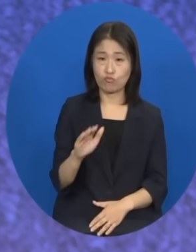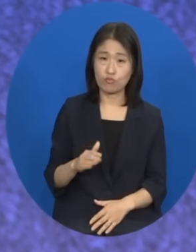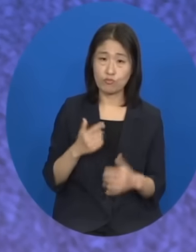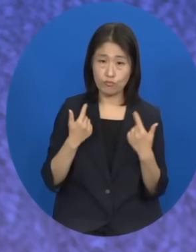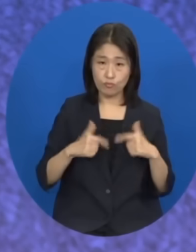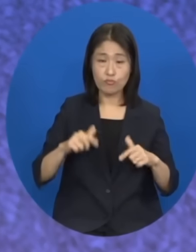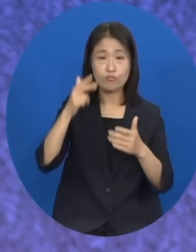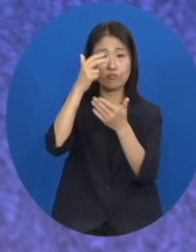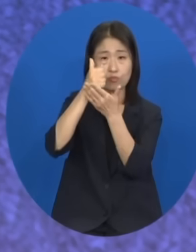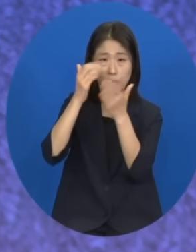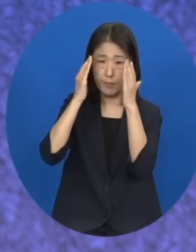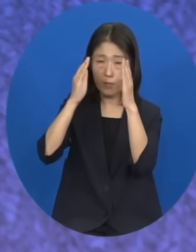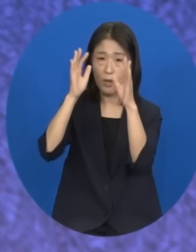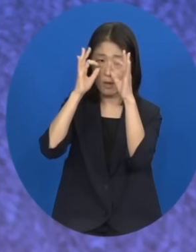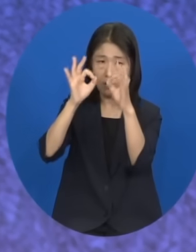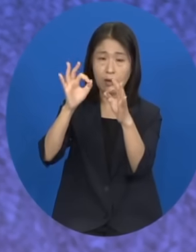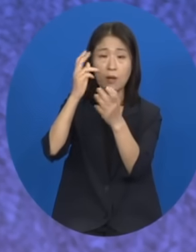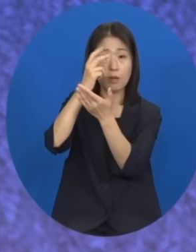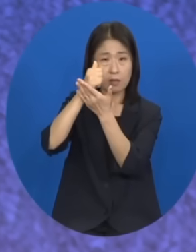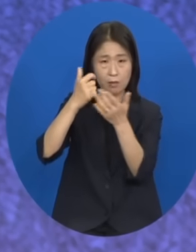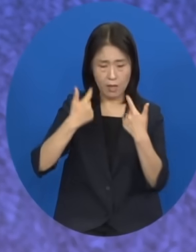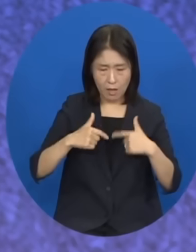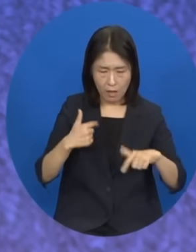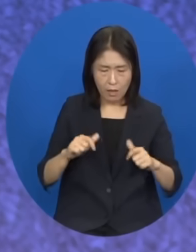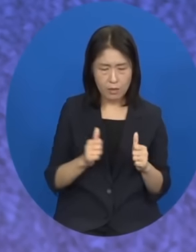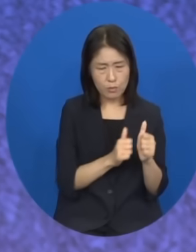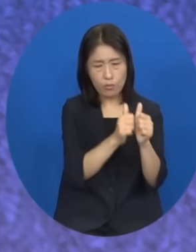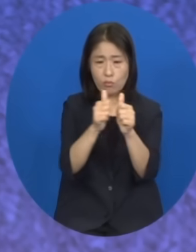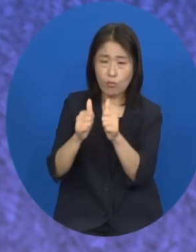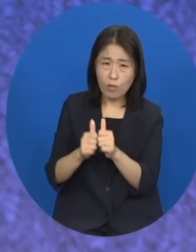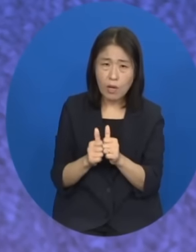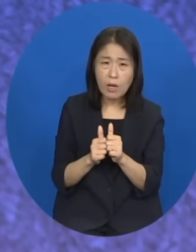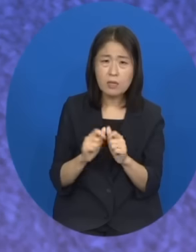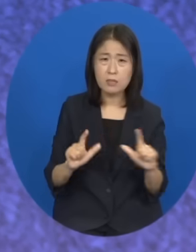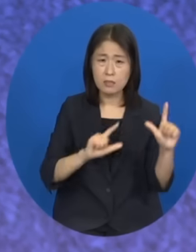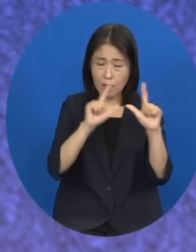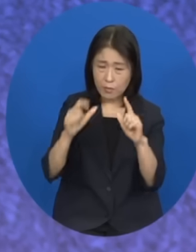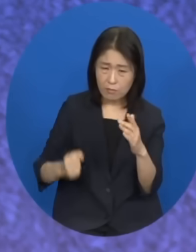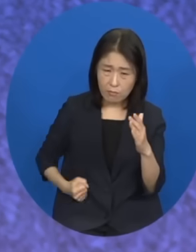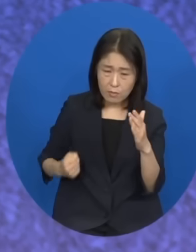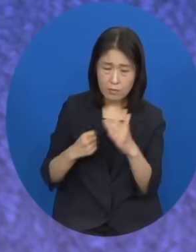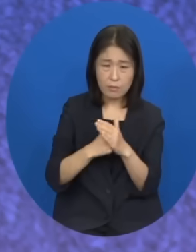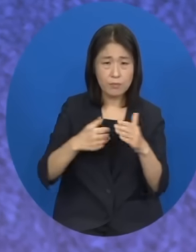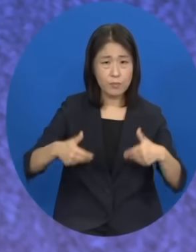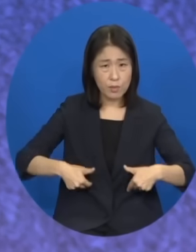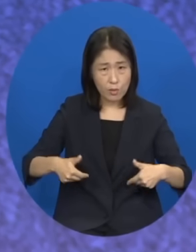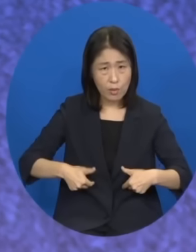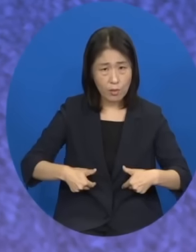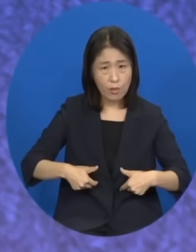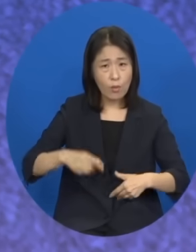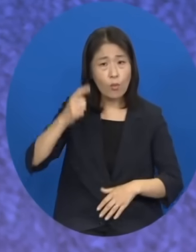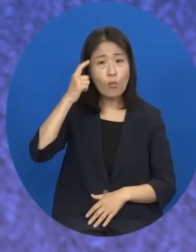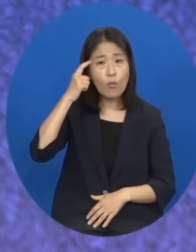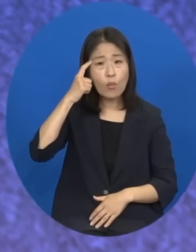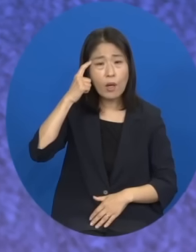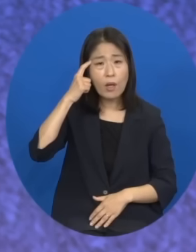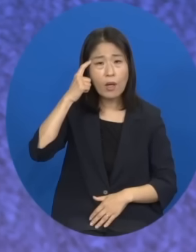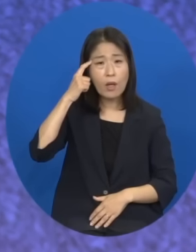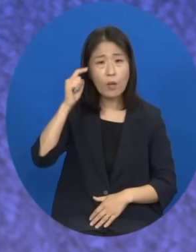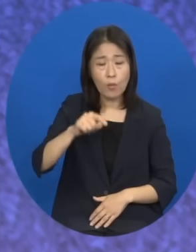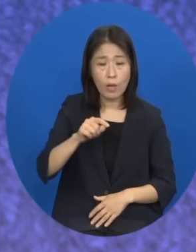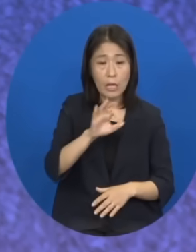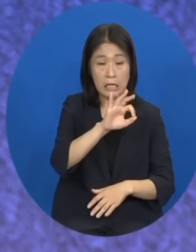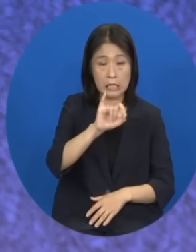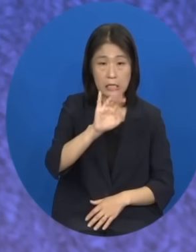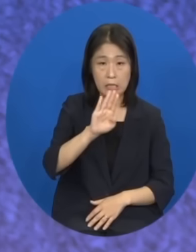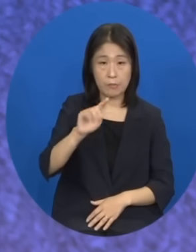바라보고 주님과 동행하는 삶을 살자고 하는 것이 왜 필요한지를 마치 이반 로버츠